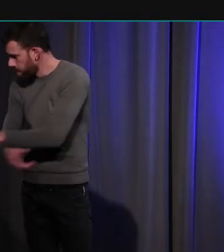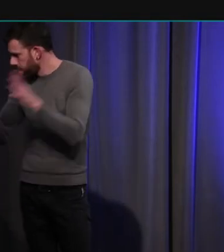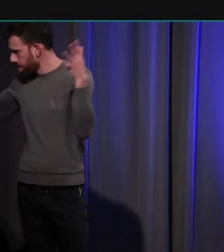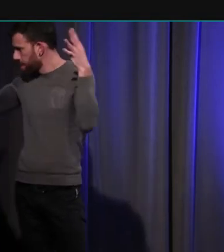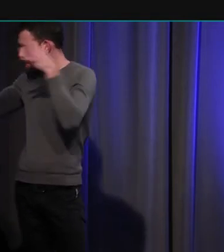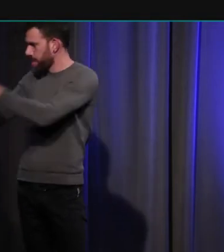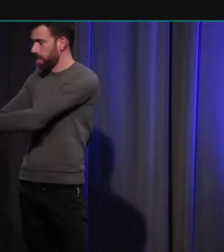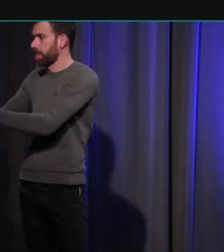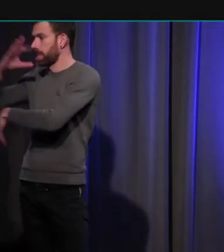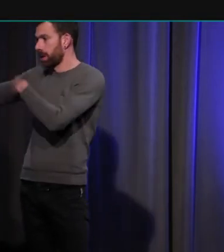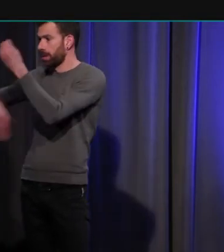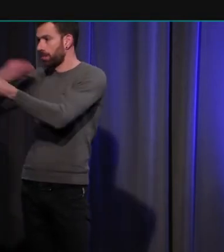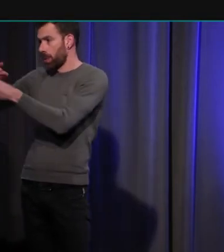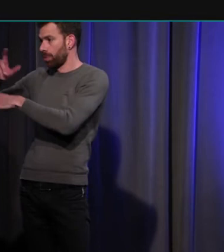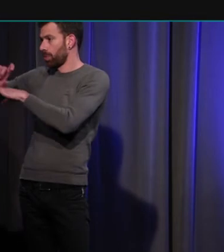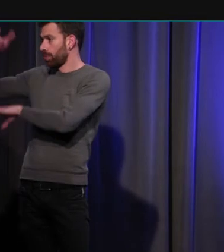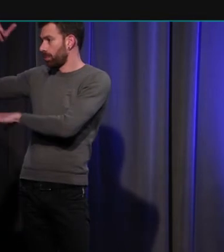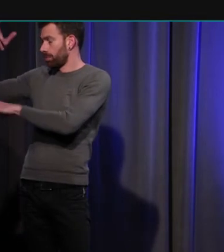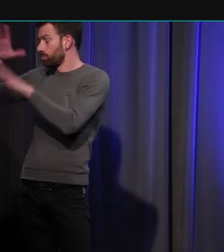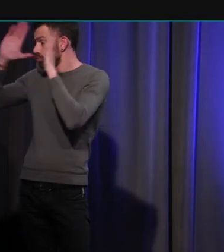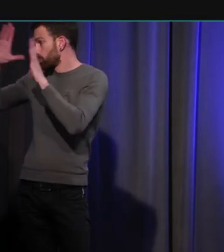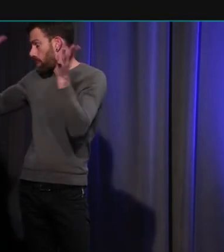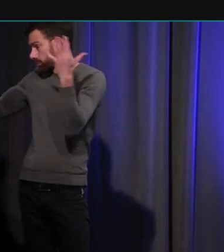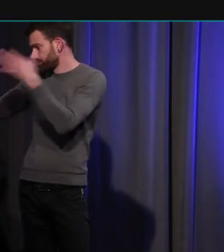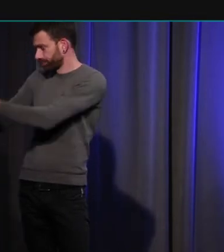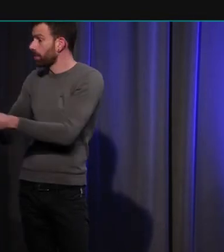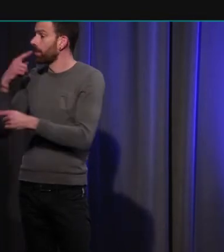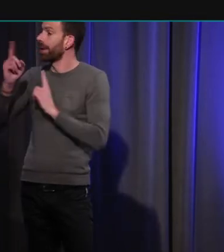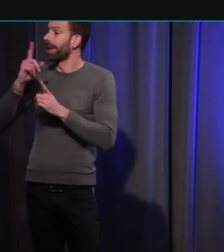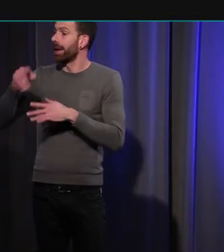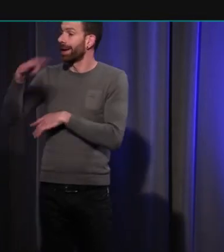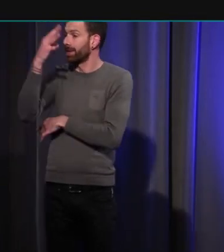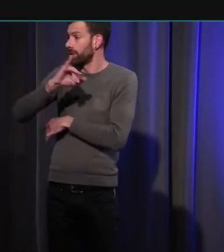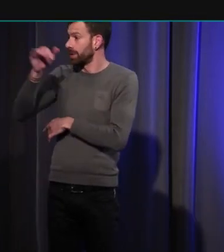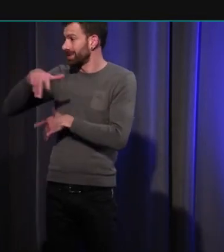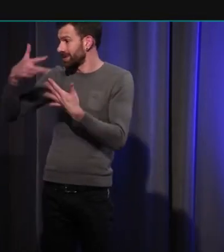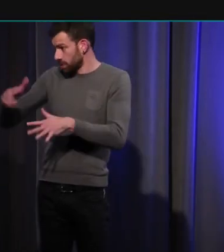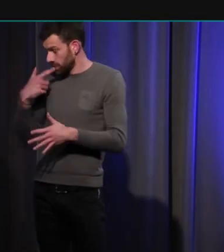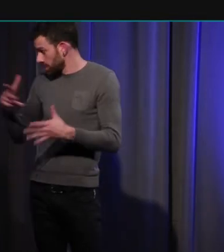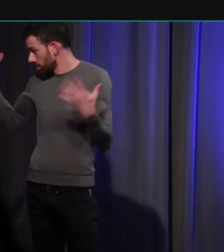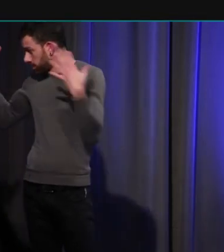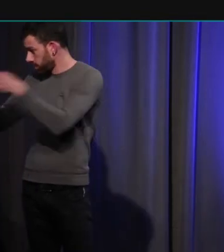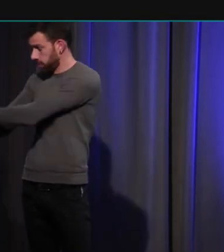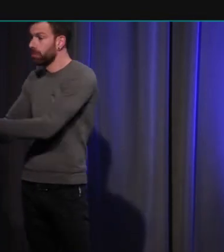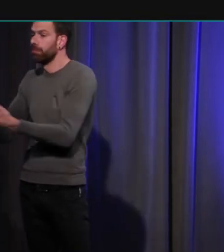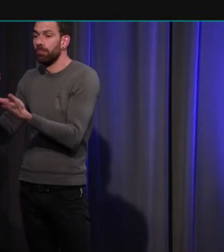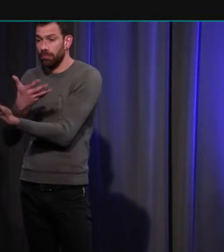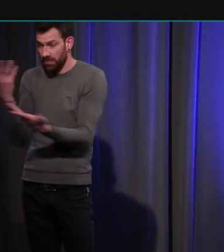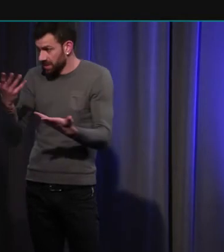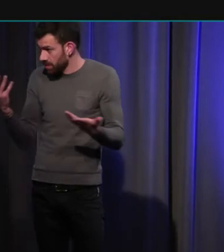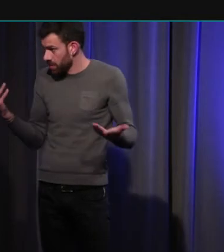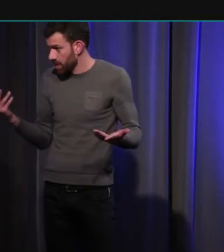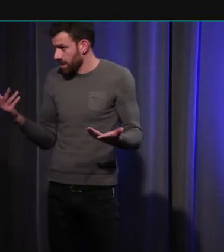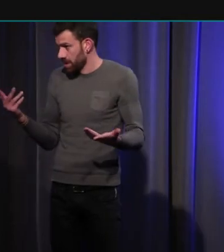musulman après 14 18 c'est fini que c'était le passé lui dis c'est que les occidentaux on a toujours voulu